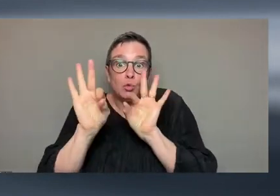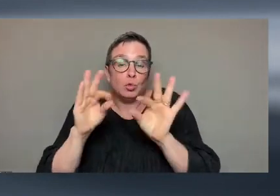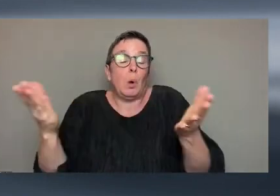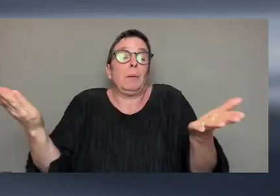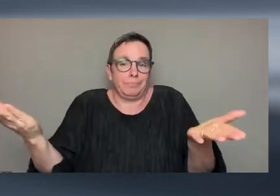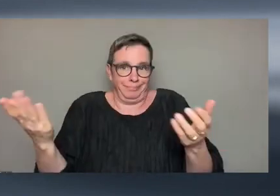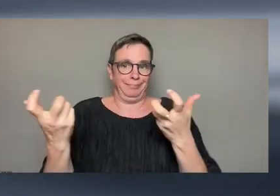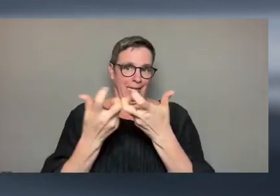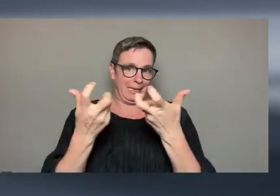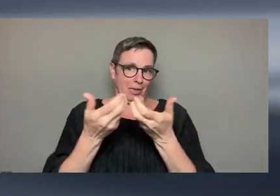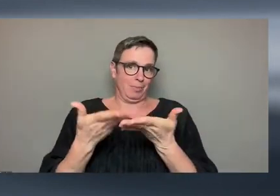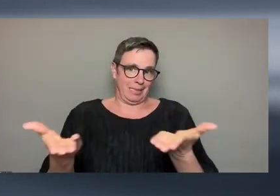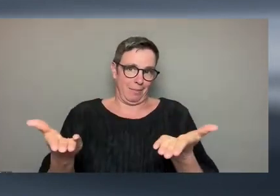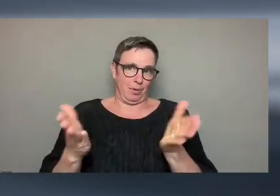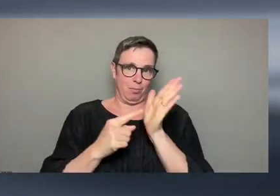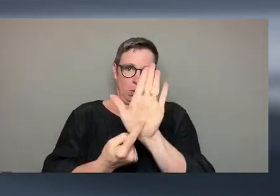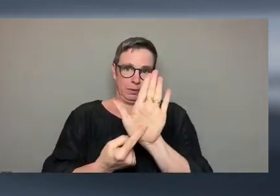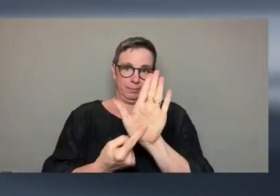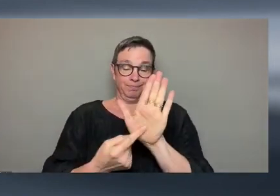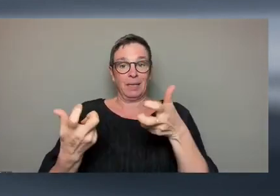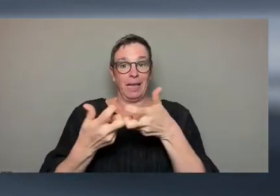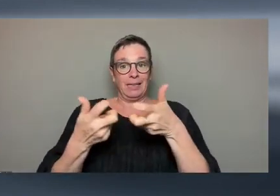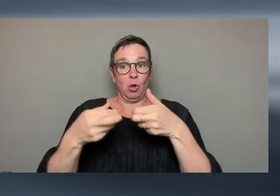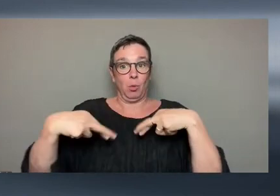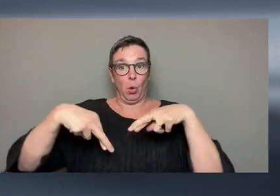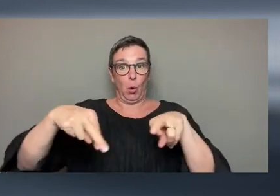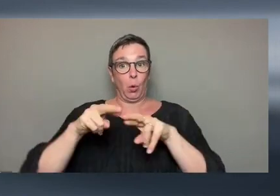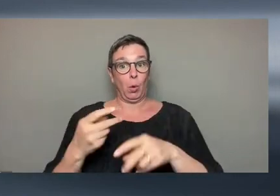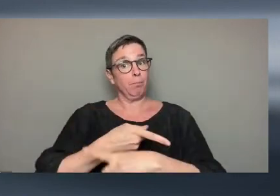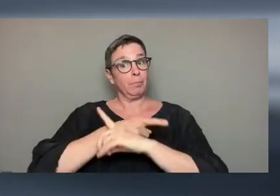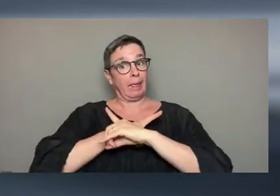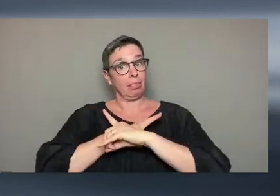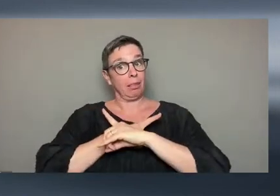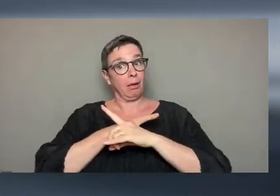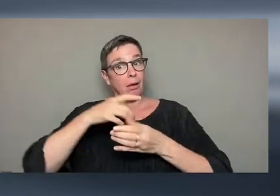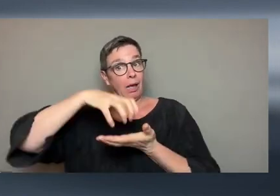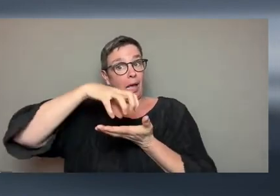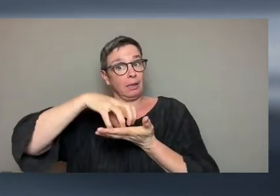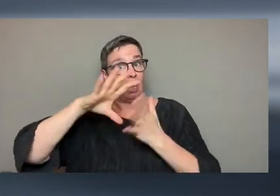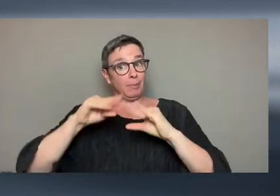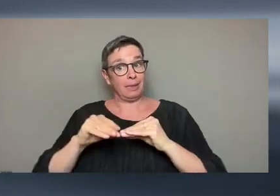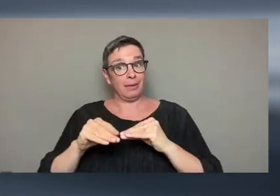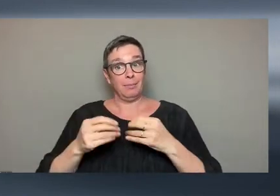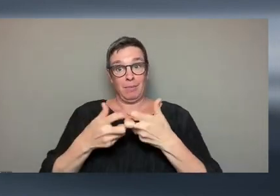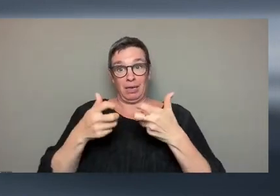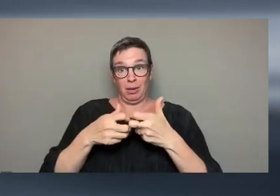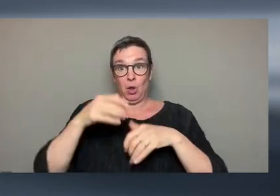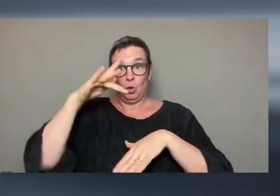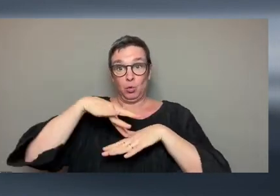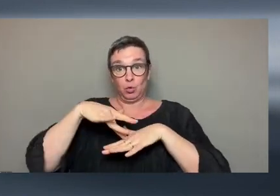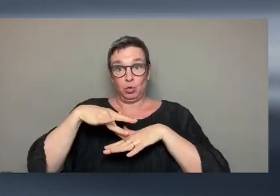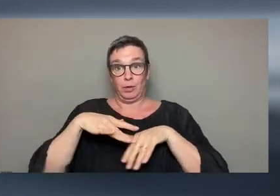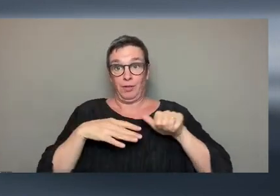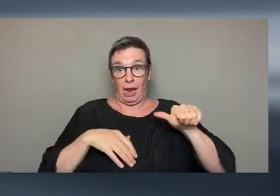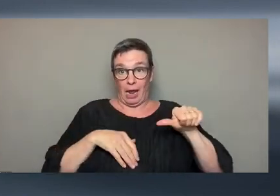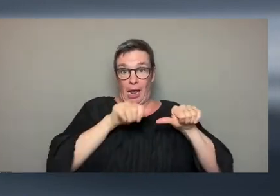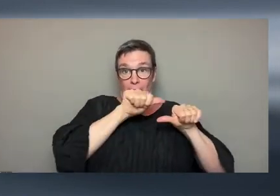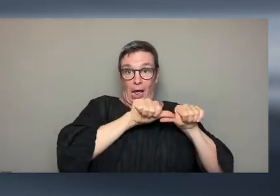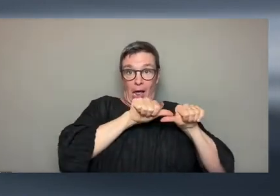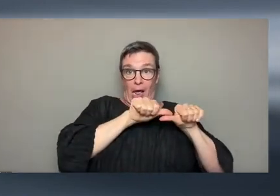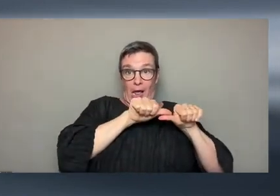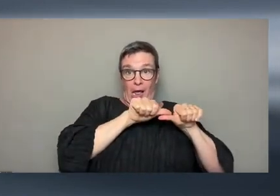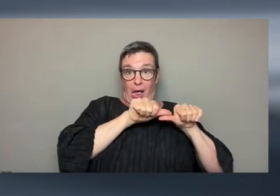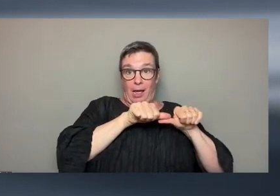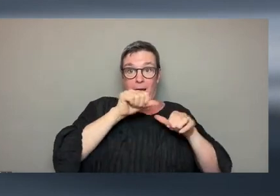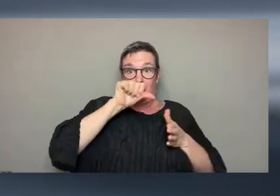exemple tout simple. Il s'agit ici d'une rue à Bienne, dans un quartier d'habitation. Nous allons effectuer un routage depuis le début de la rue, ici à